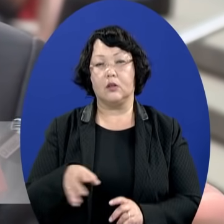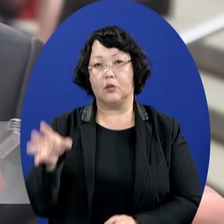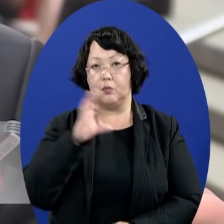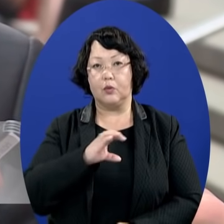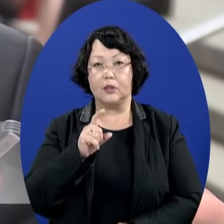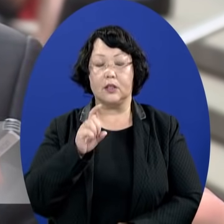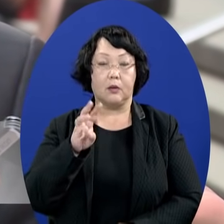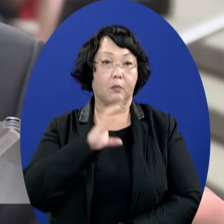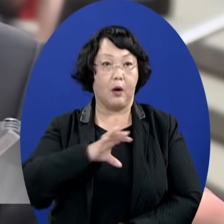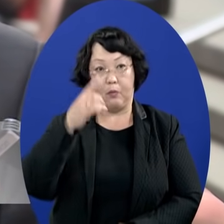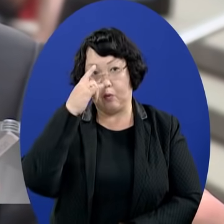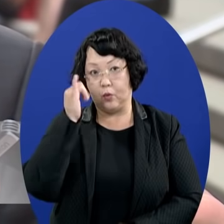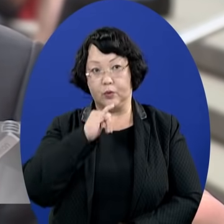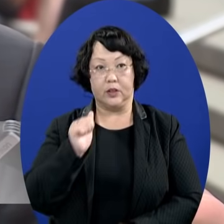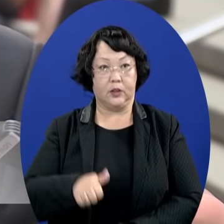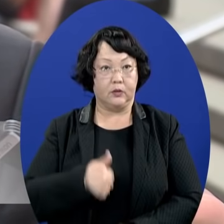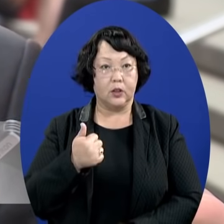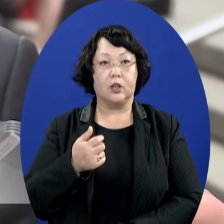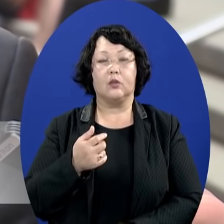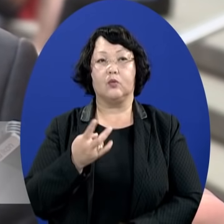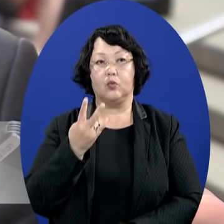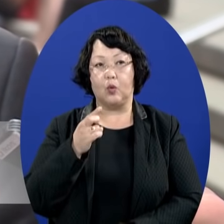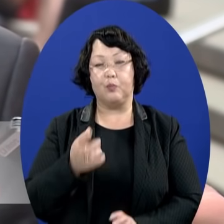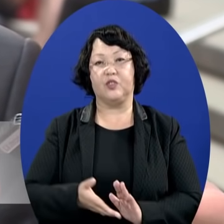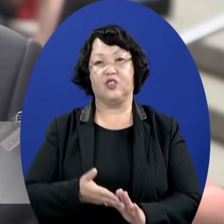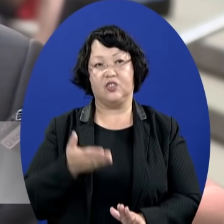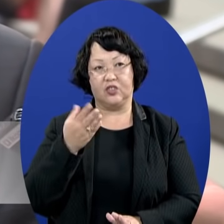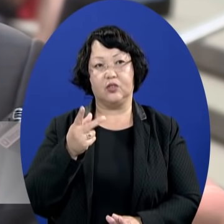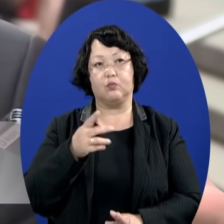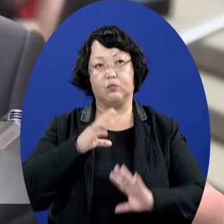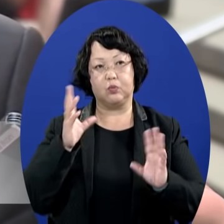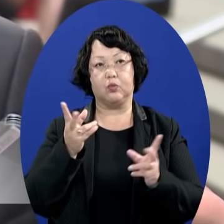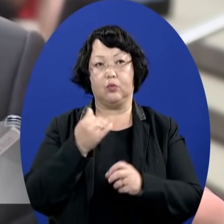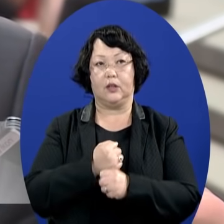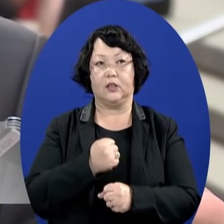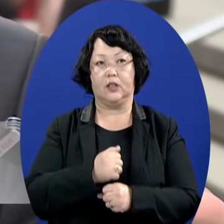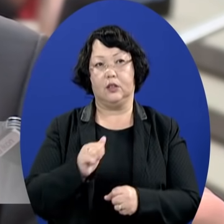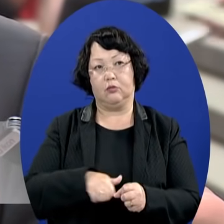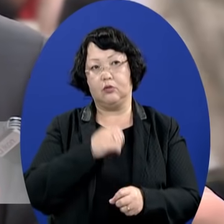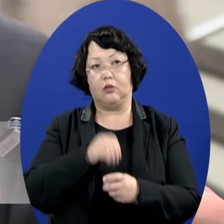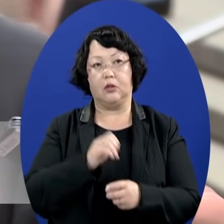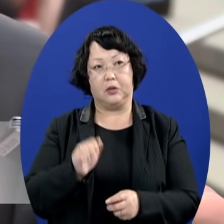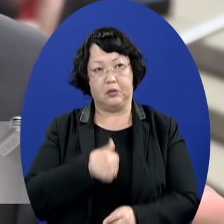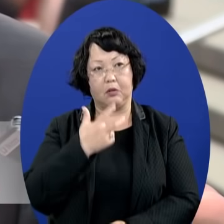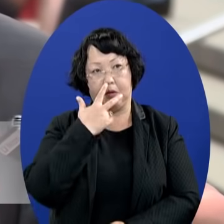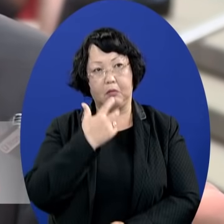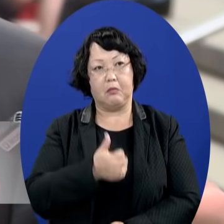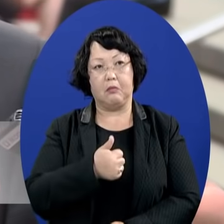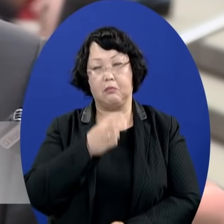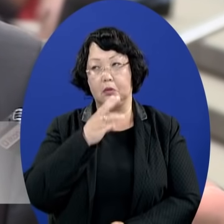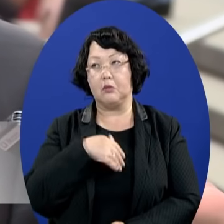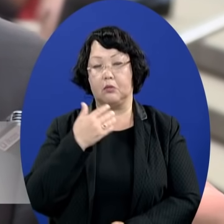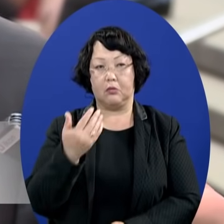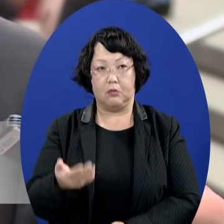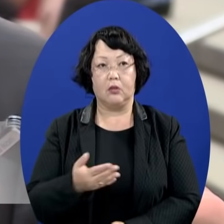байгууллагуудад Монгол улс бол идэвхтэй оролцож, нүүгийн шинжилгээл бол босад бүхэл үйл ажиллагаанд нь идэвхтэй оролцож байдгаа бол мэдээлсэн. За